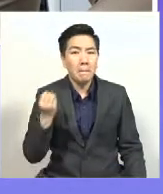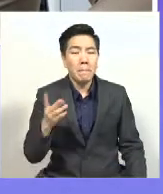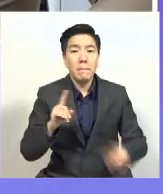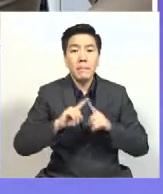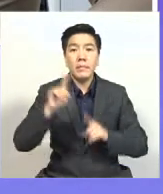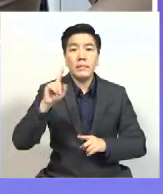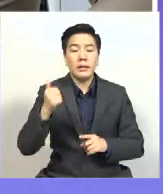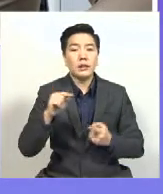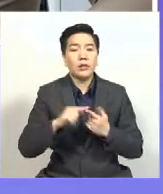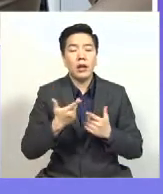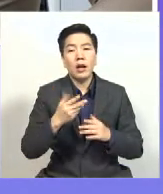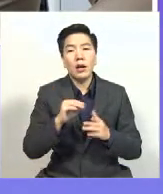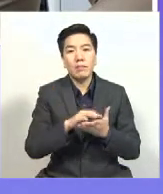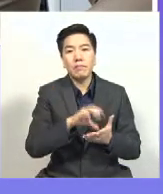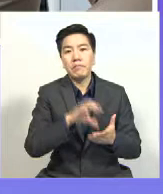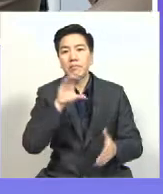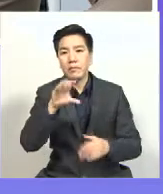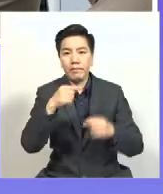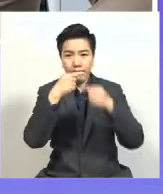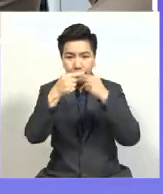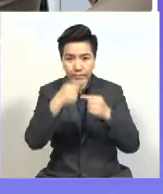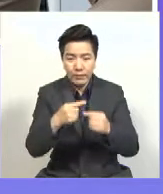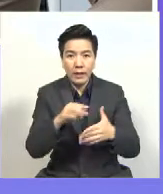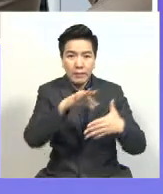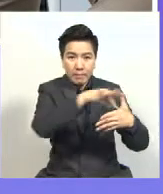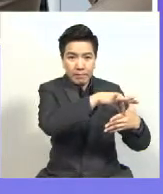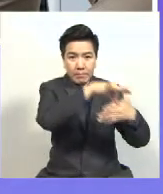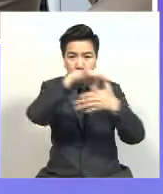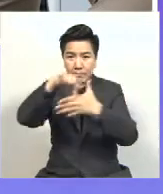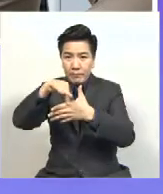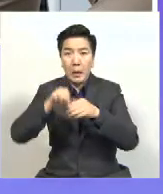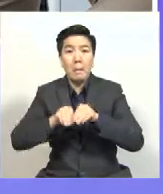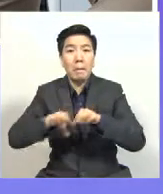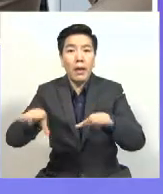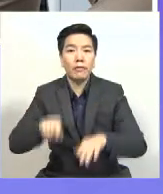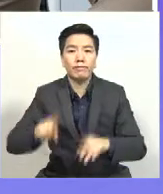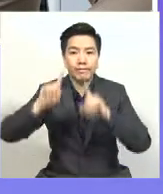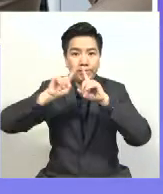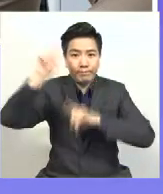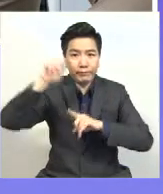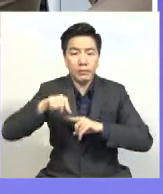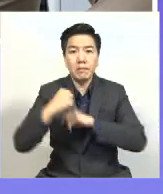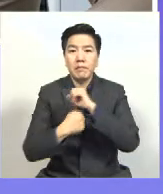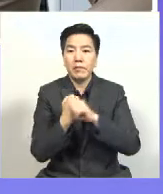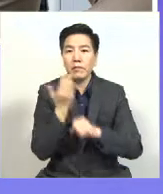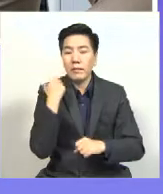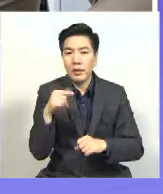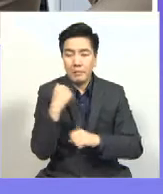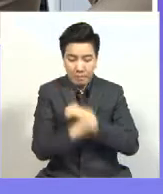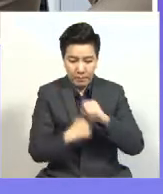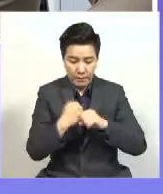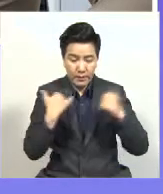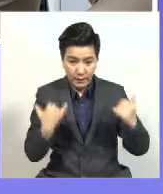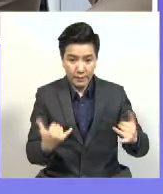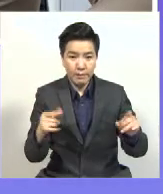องการคอมเมนต์การโพสต์หรือการแชร์ที่ทำให้ผู้อื่นเสียหายมาเป็นอันดับหนึ่งนะครับในรอบปีที่ผ่านมาแล้วก็ในปีนี้เช่นกันนะ